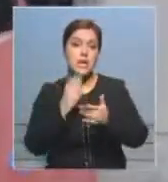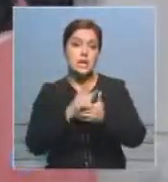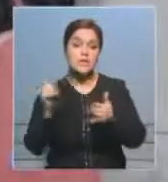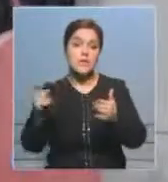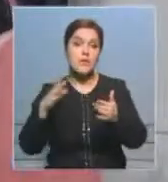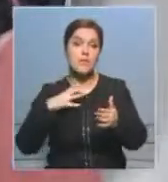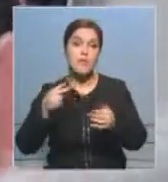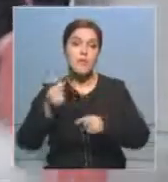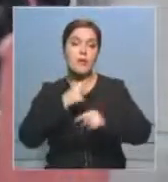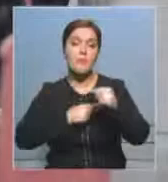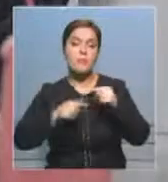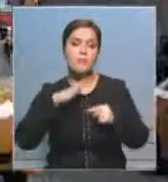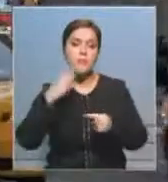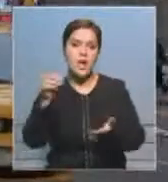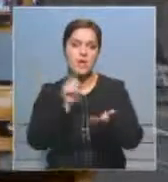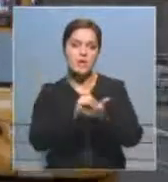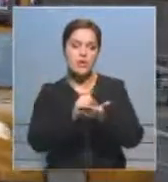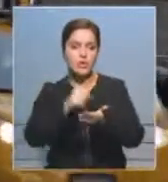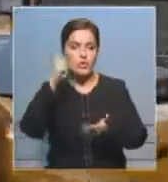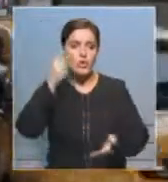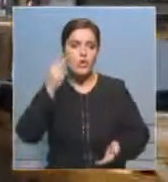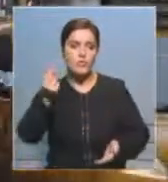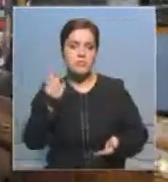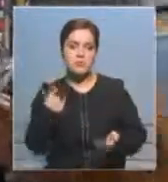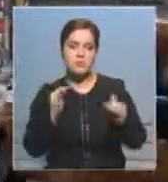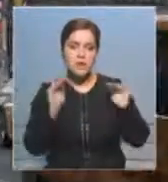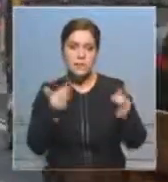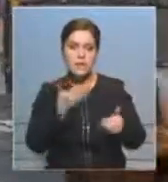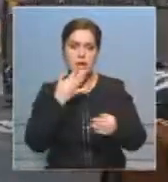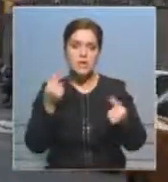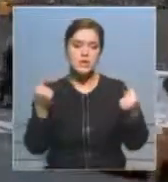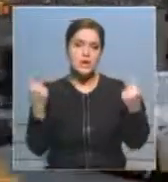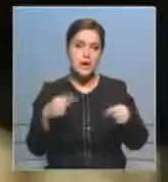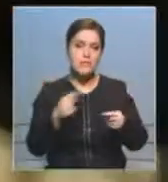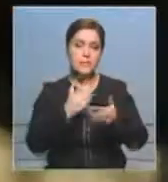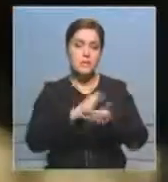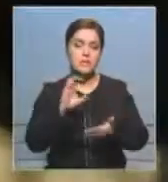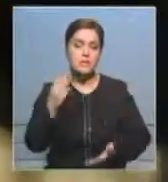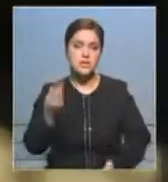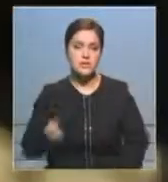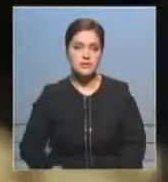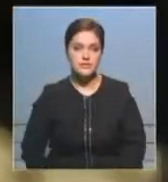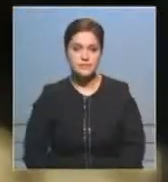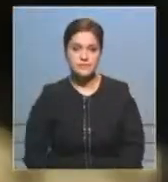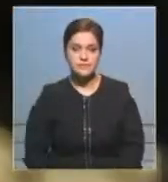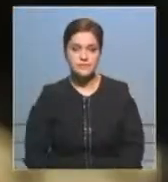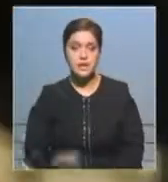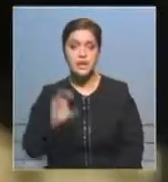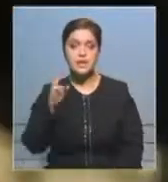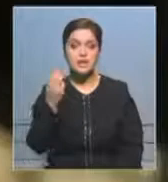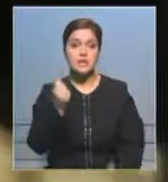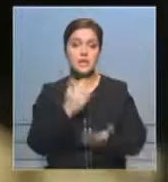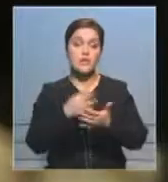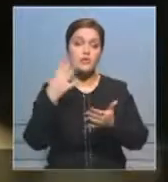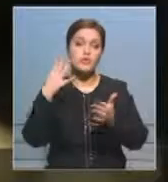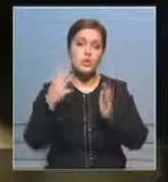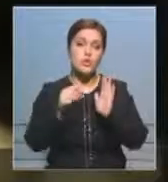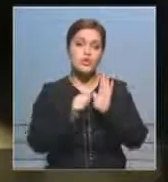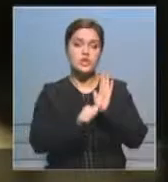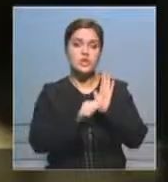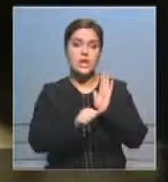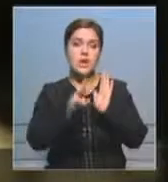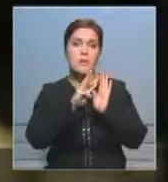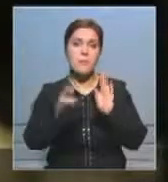предпринимательстве традиционной основывается стабильность американской модели рыночных отношений в америке есть это отличаешься от миллион